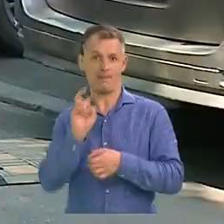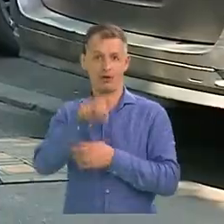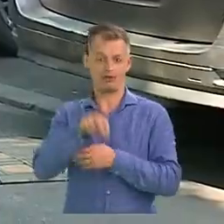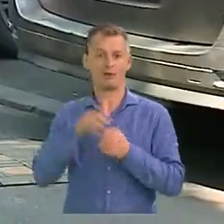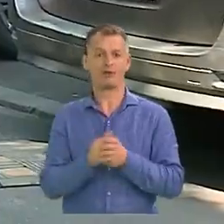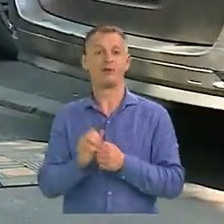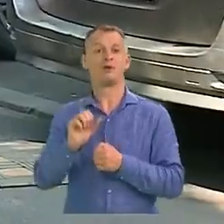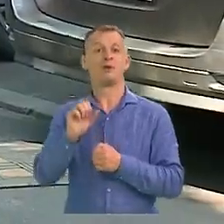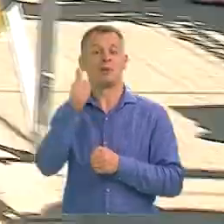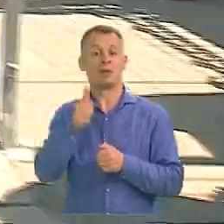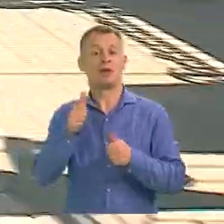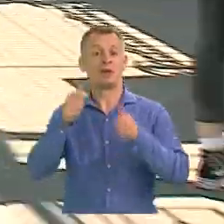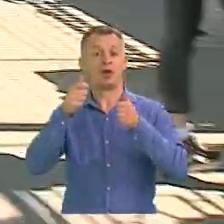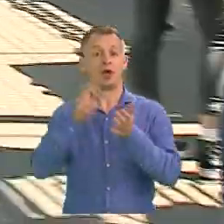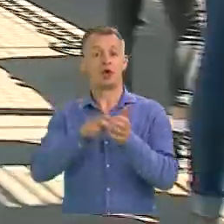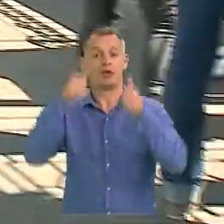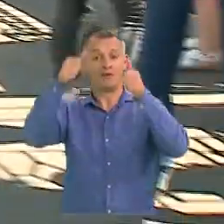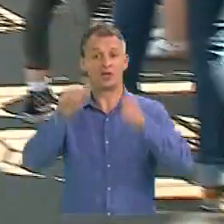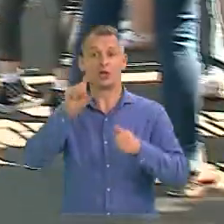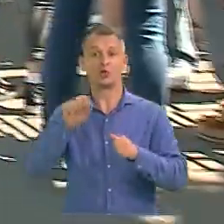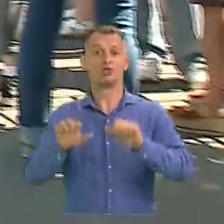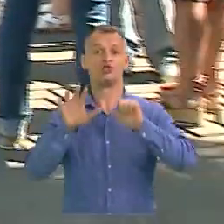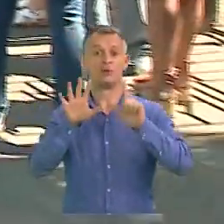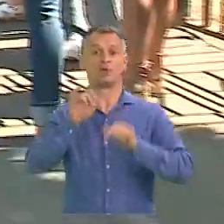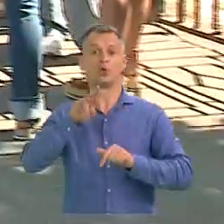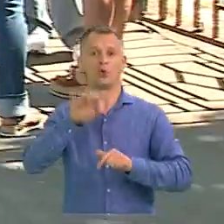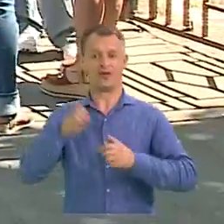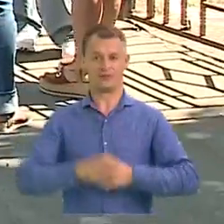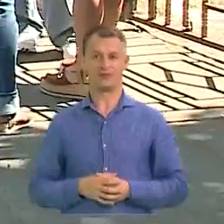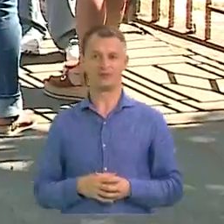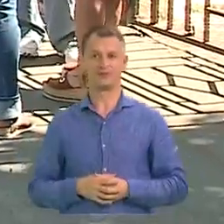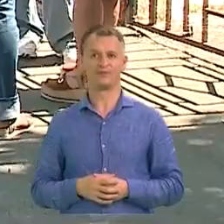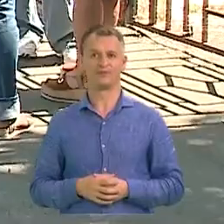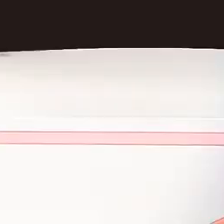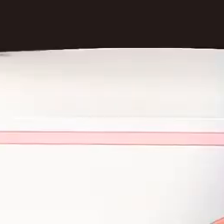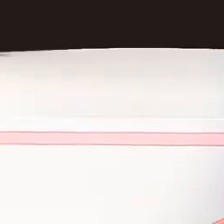ale examenului de bacalaureat vor fi afișate pe 27 iunie.